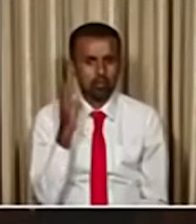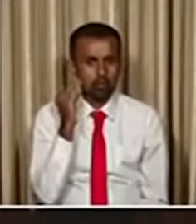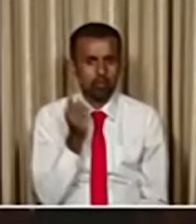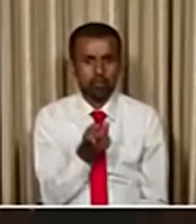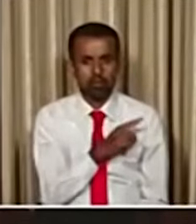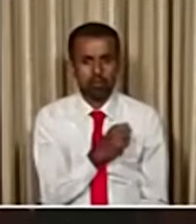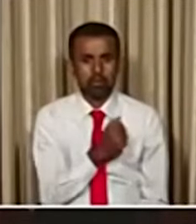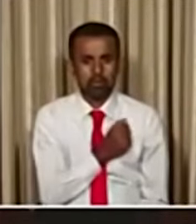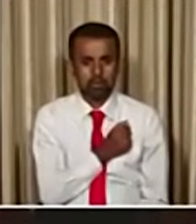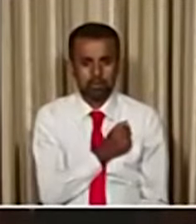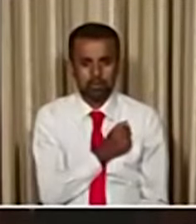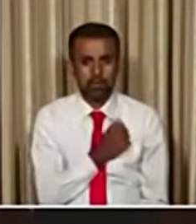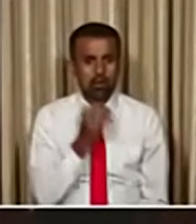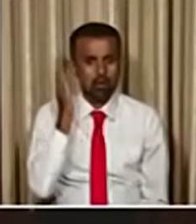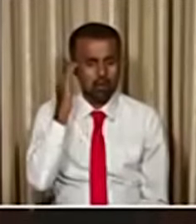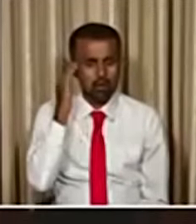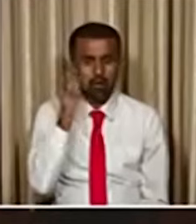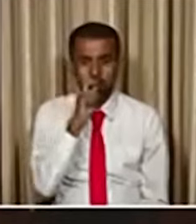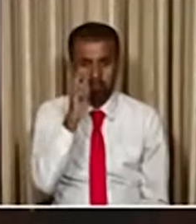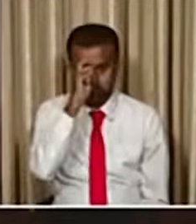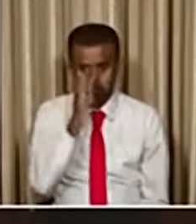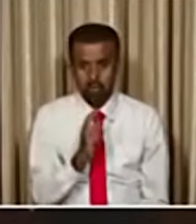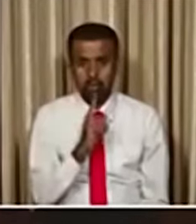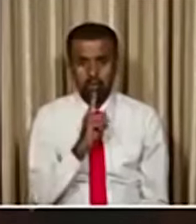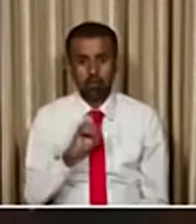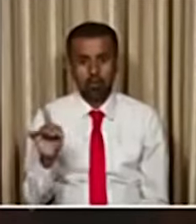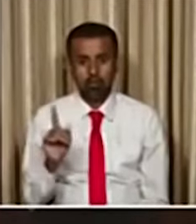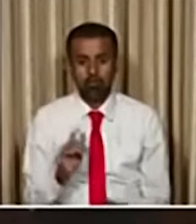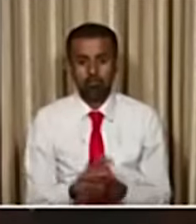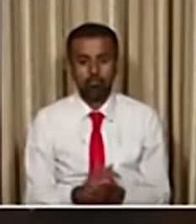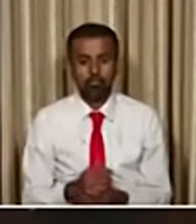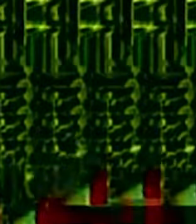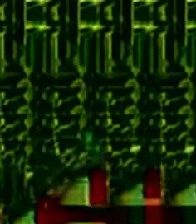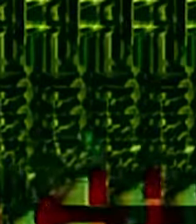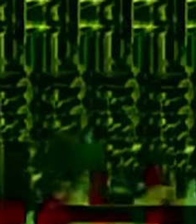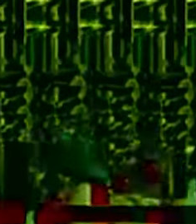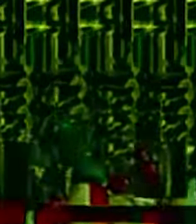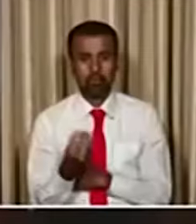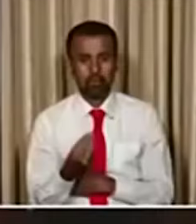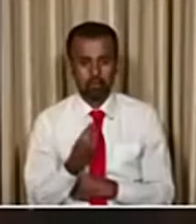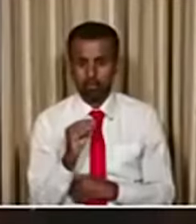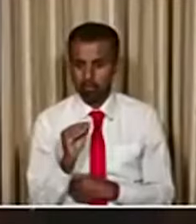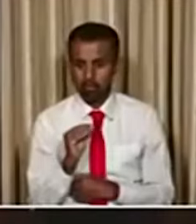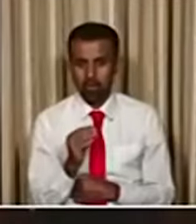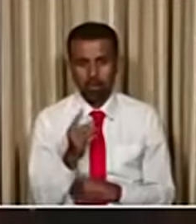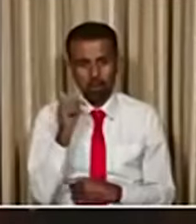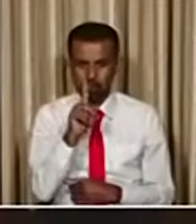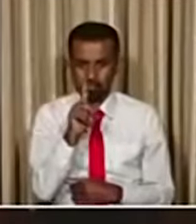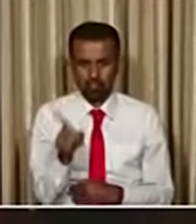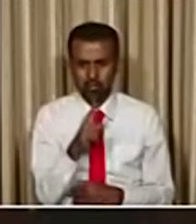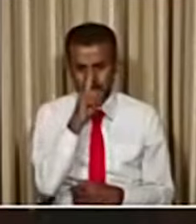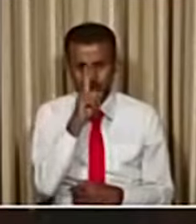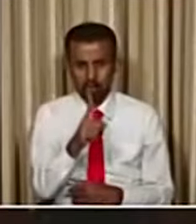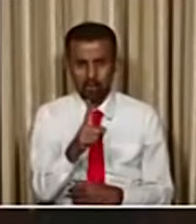හිටපු තානාපති වරියෙක් ප්‍රකාශයක් නිකුත් කරලා තියෙනවා මට මේක ගැන බලය දෙනෝ නම් මේ දවසක් ඇතුළතදී